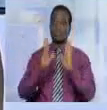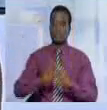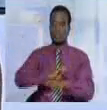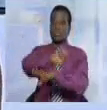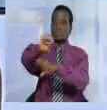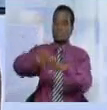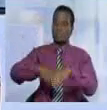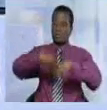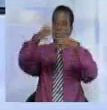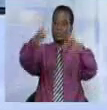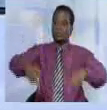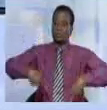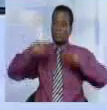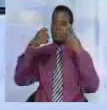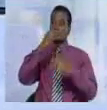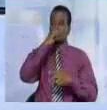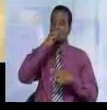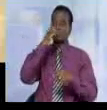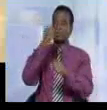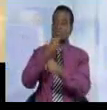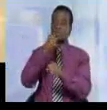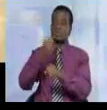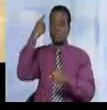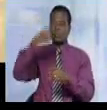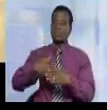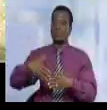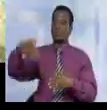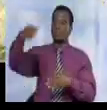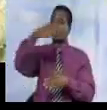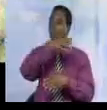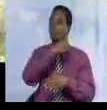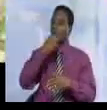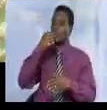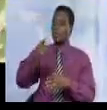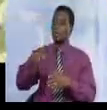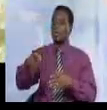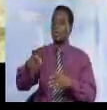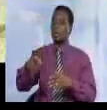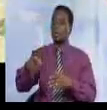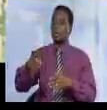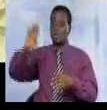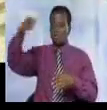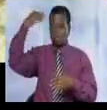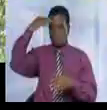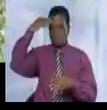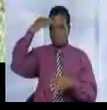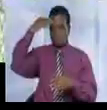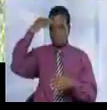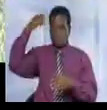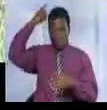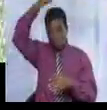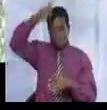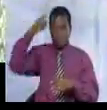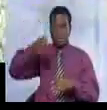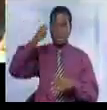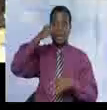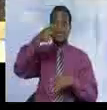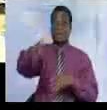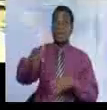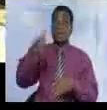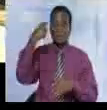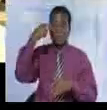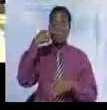engagé à redonner vie aux eaux. Des travaux pour réhabiliter cet espace sont en cours. Le Premier ministre Daniel Kablan Duncan était sur les lieux